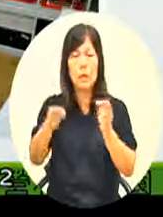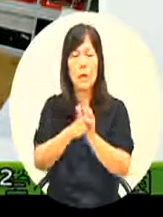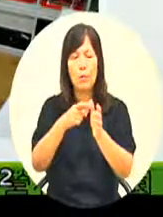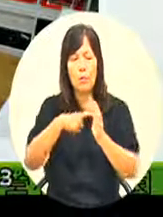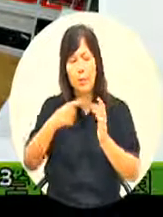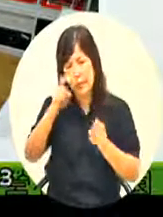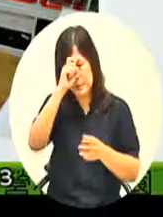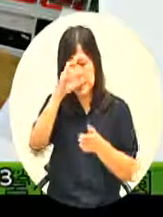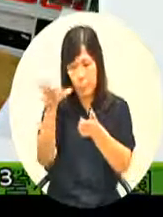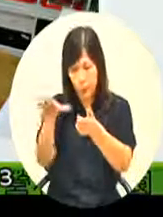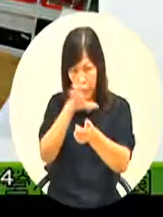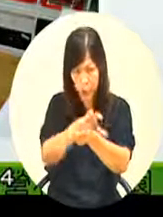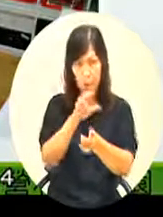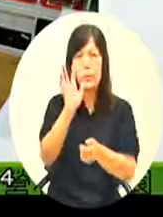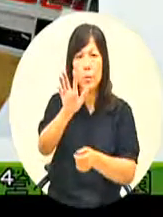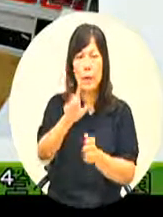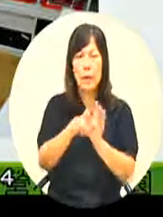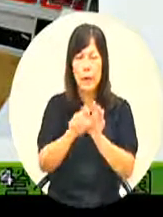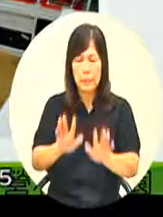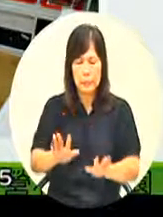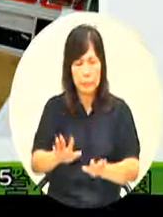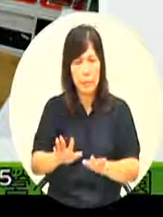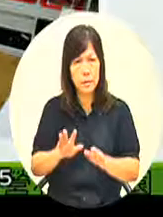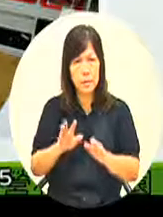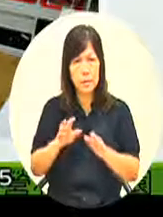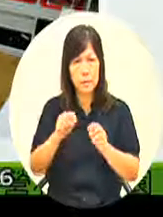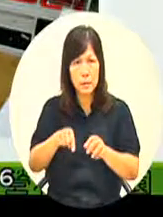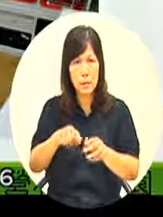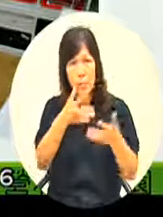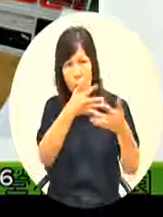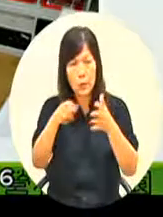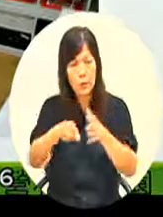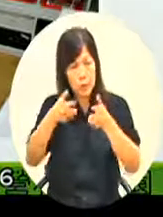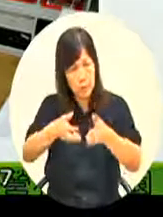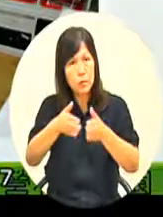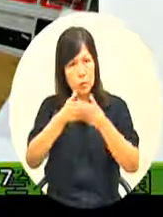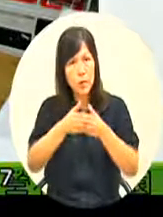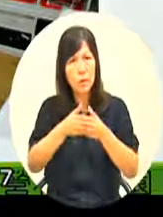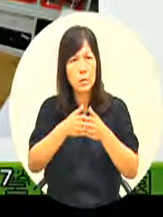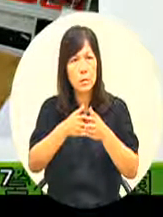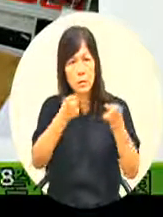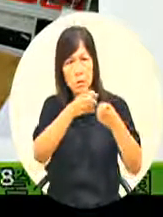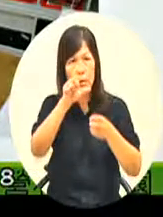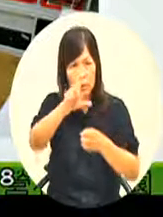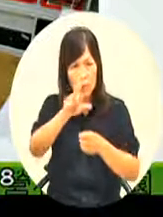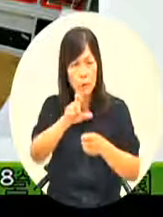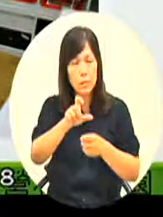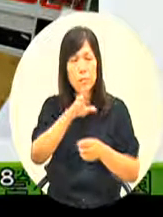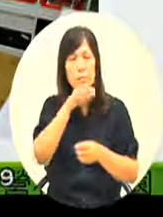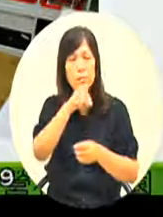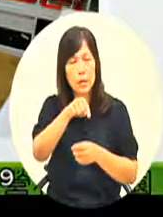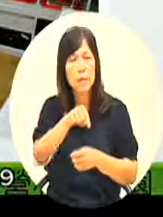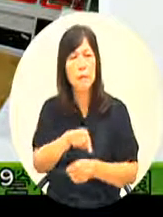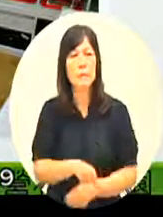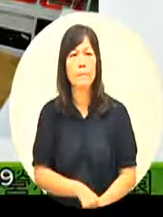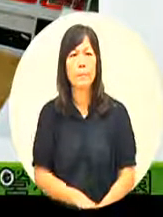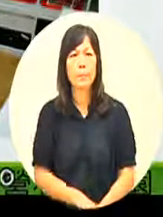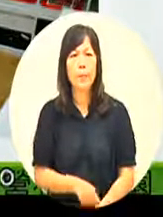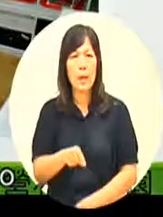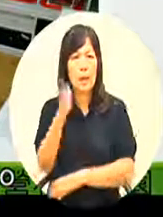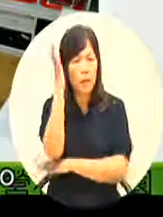来。但是我今天我们在目前在这边所咨询的重点跟议题，应该是在那公